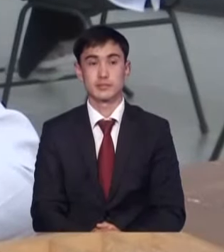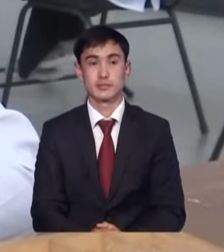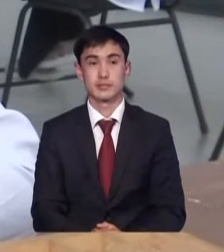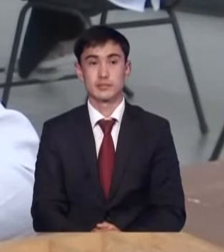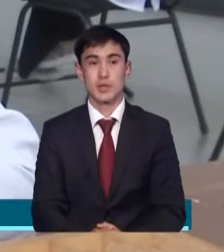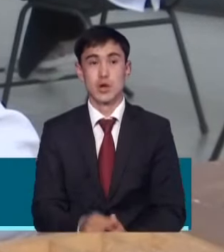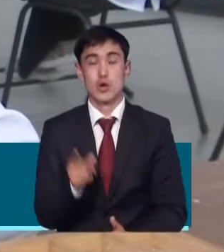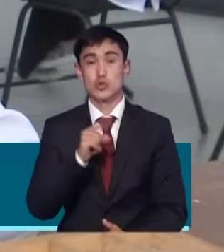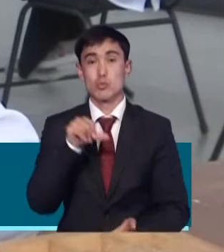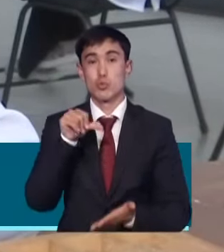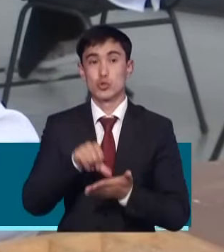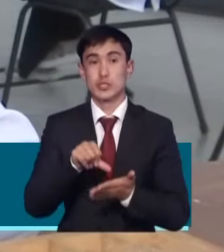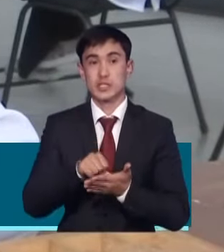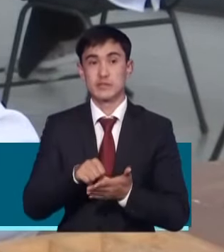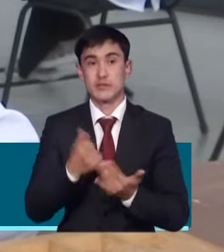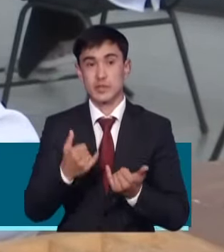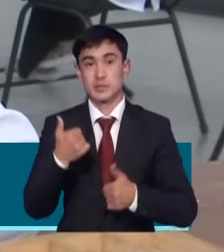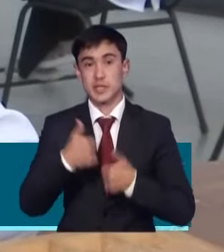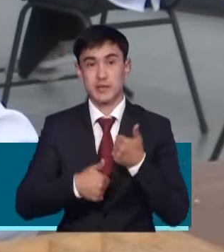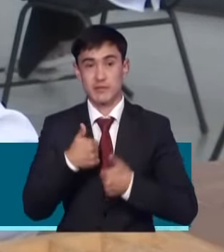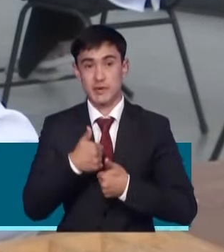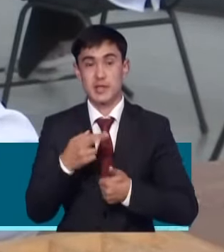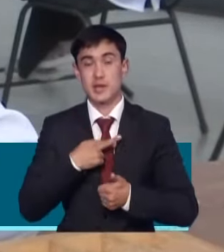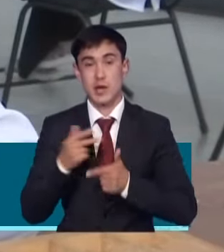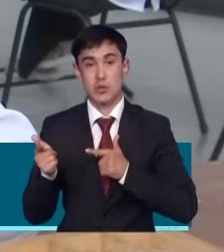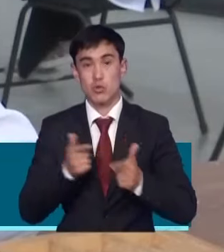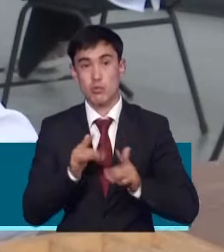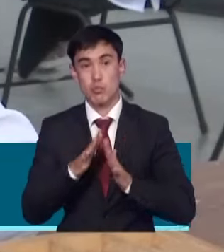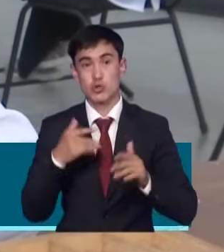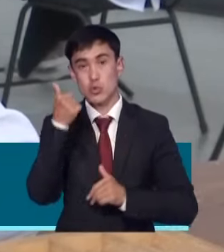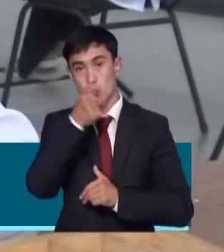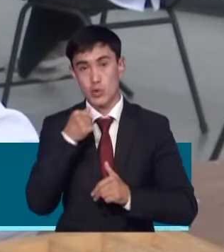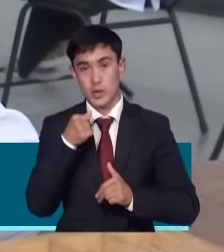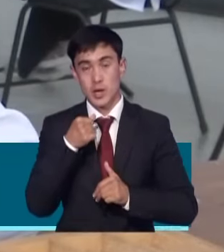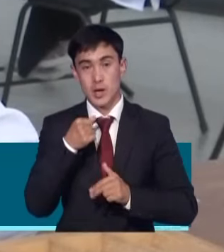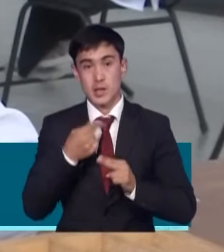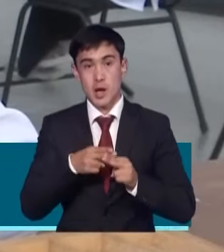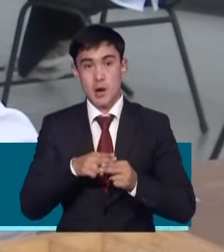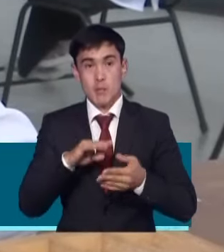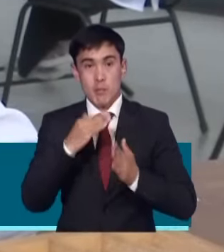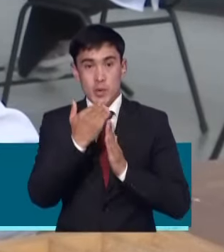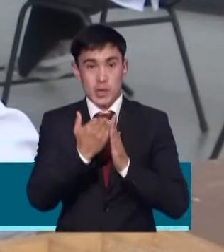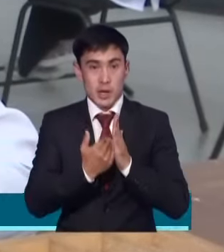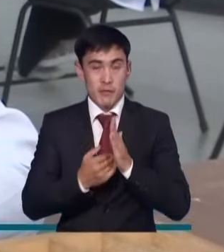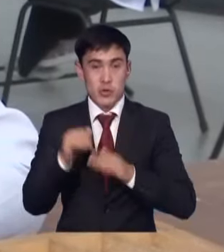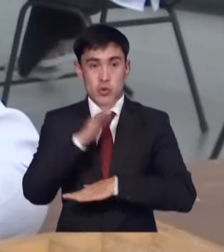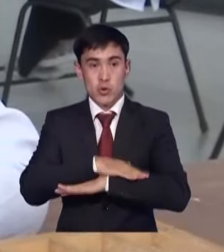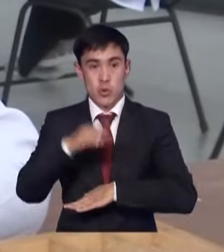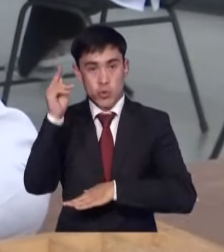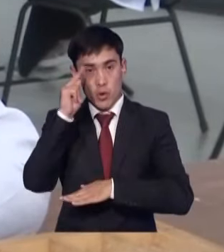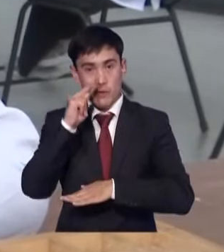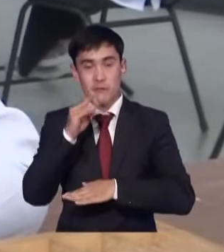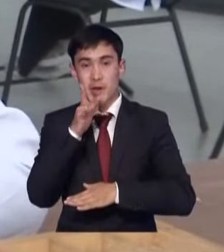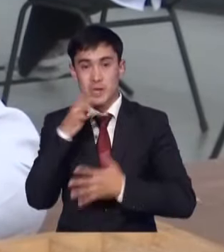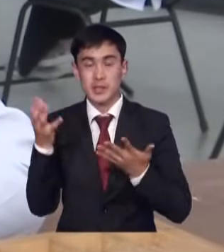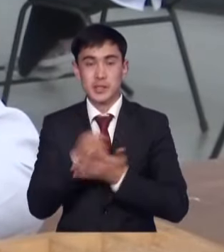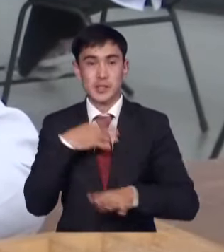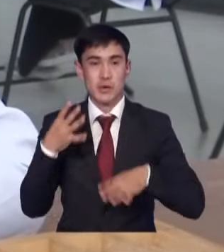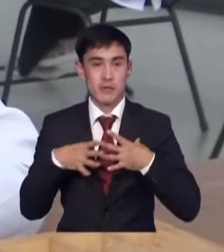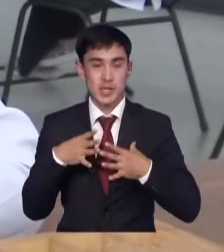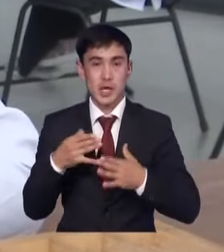Для того, чтобы принять участие в нынешних соревнованиях, я готовилась больше года. Несмотря на плотный график школьных уроков, я находила время для